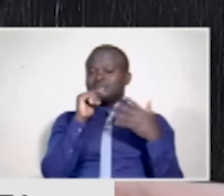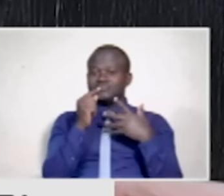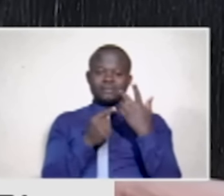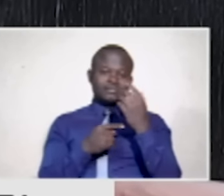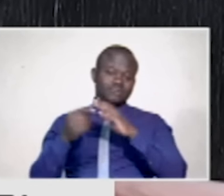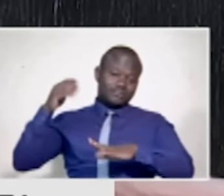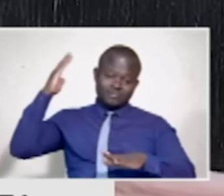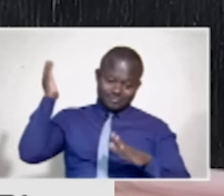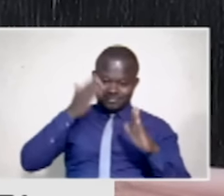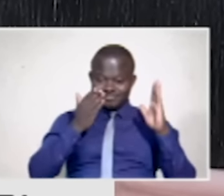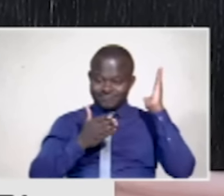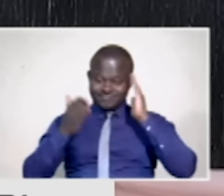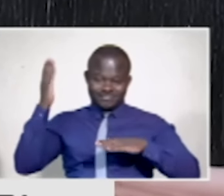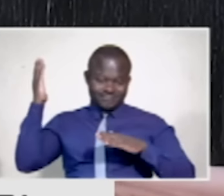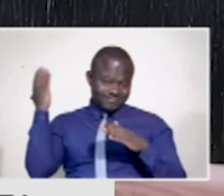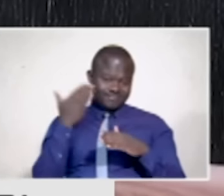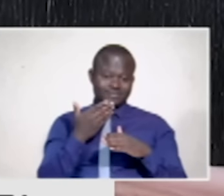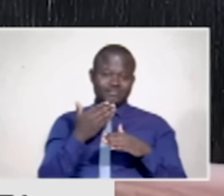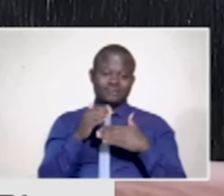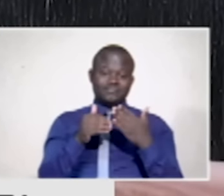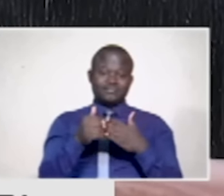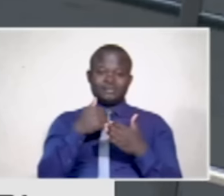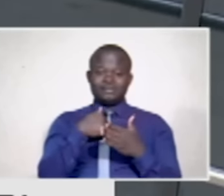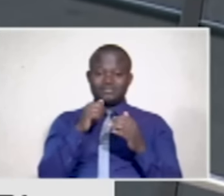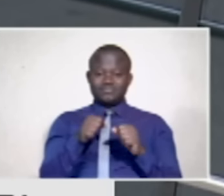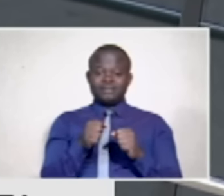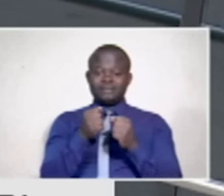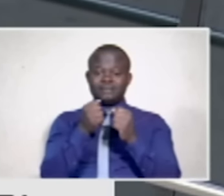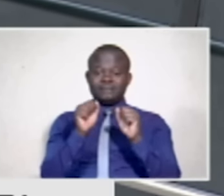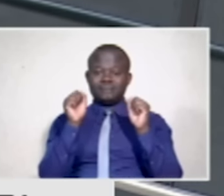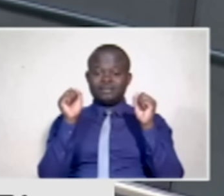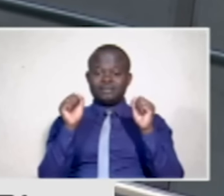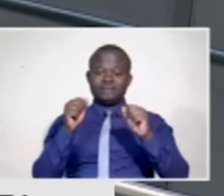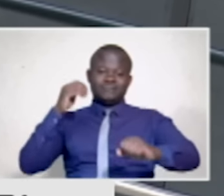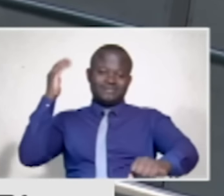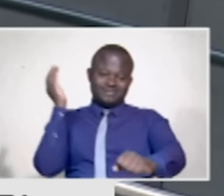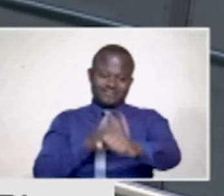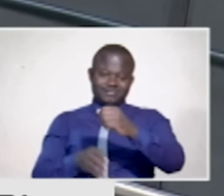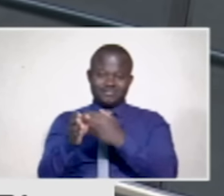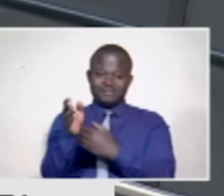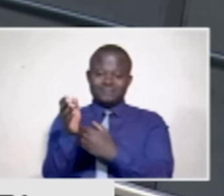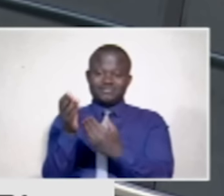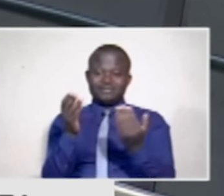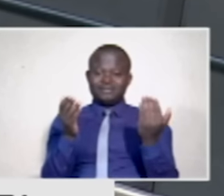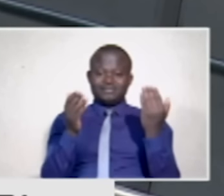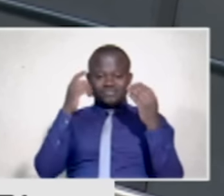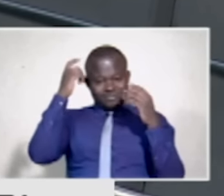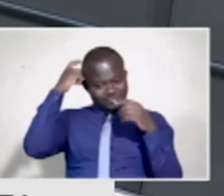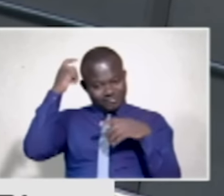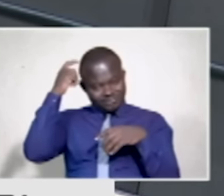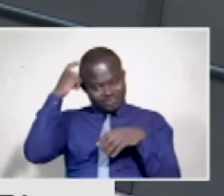gusa aradutanyaguza, nibyo nabashije kubona. Yanemye amaboko yose na hano mu